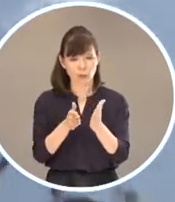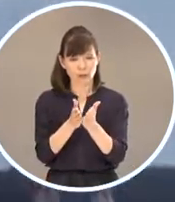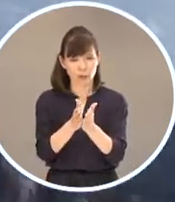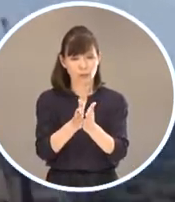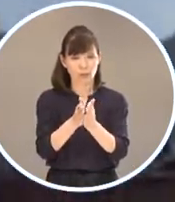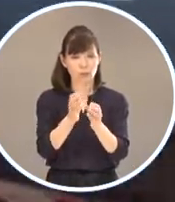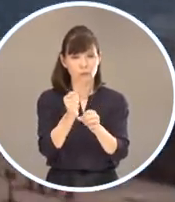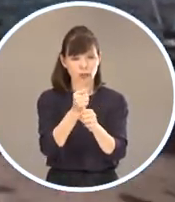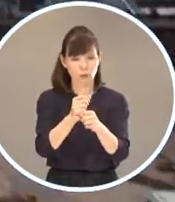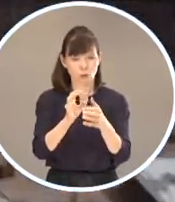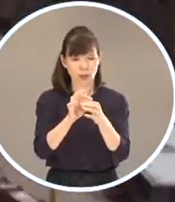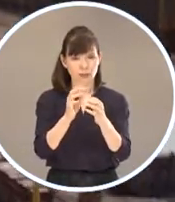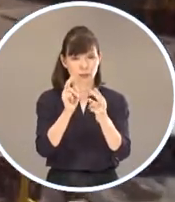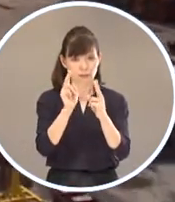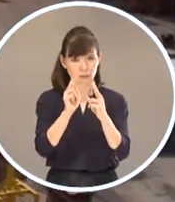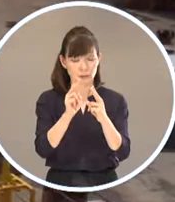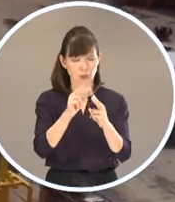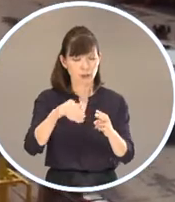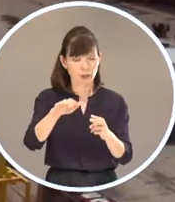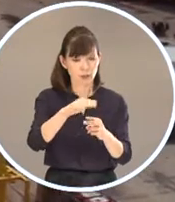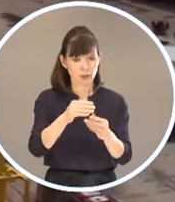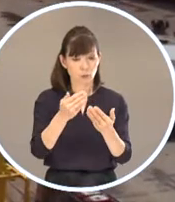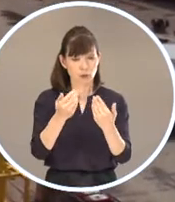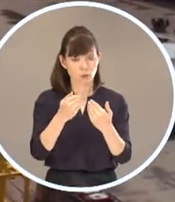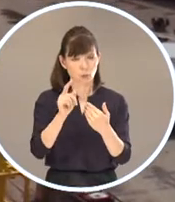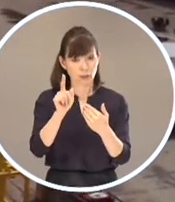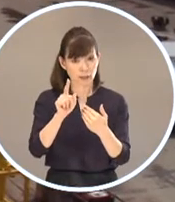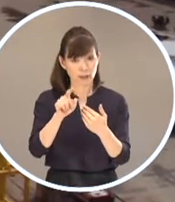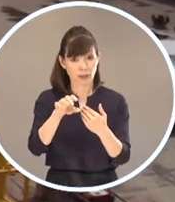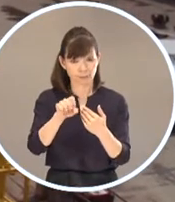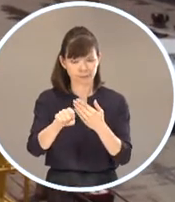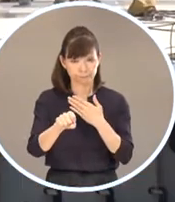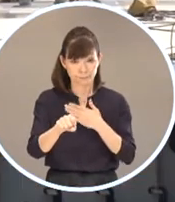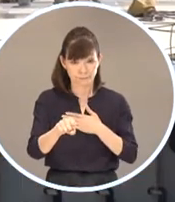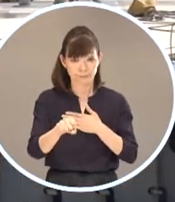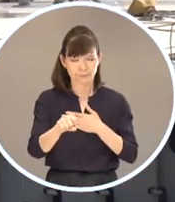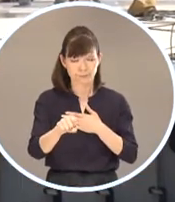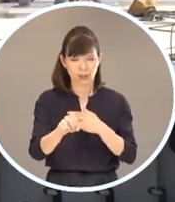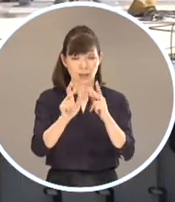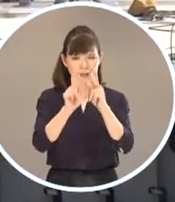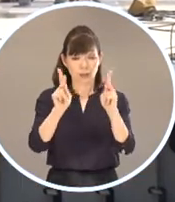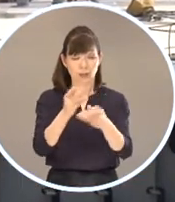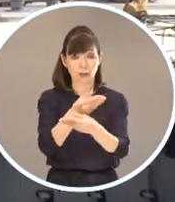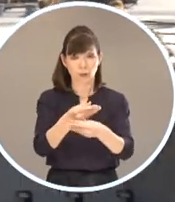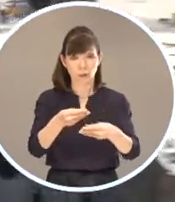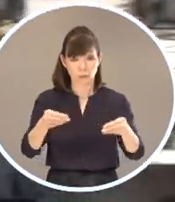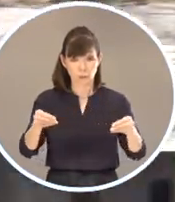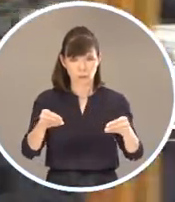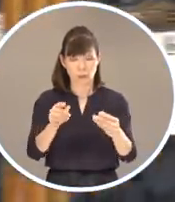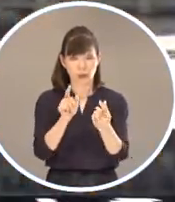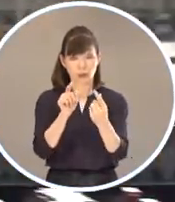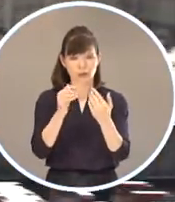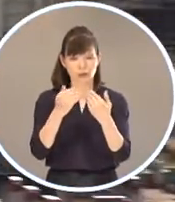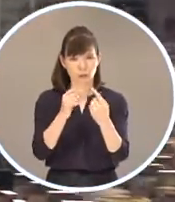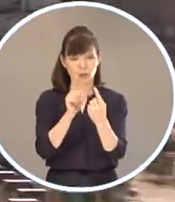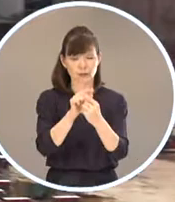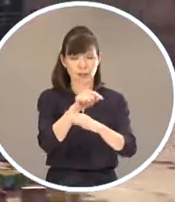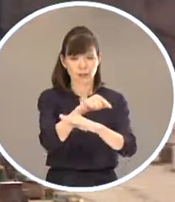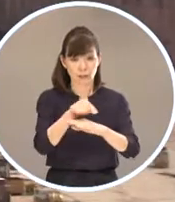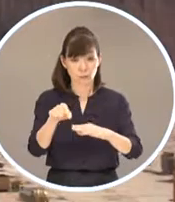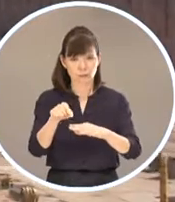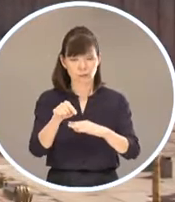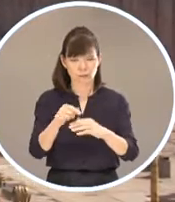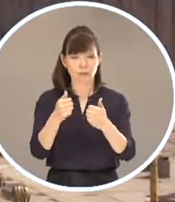業関係事業者の皆様のニーズを把握し、直面する課題の共有や必要な対策について検討していくと